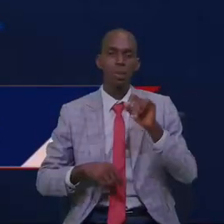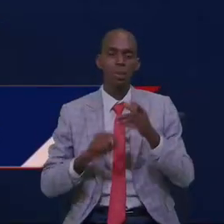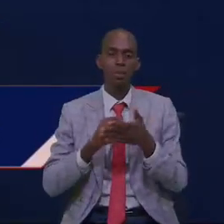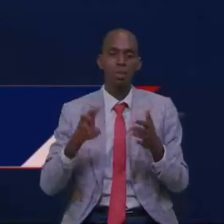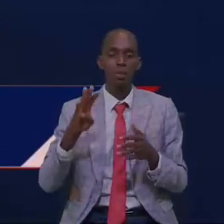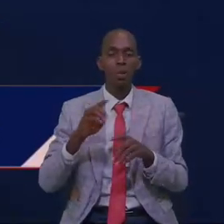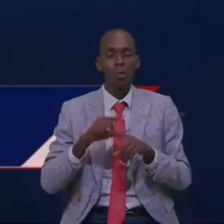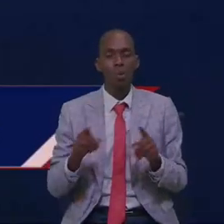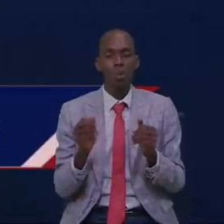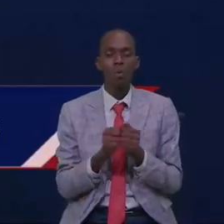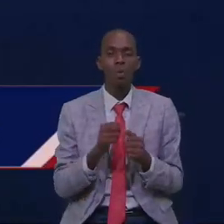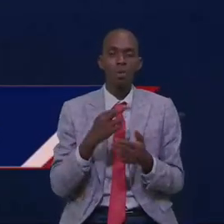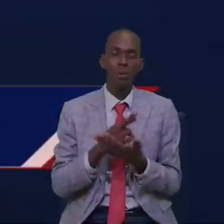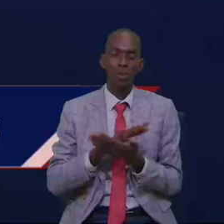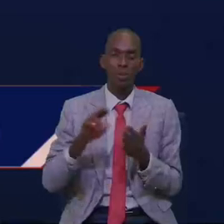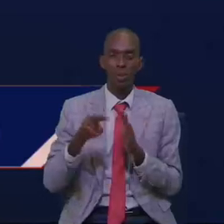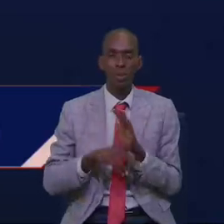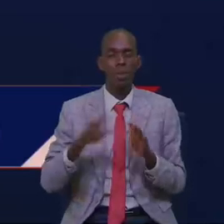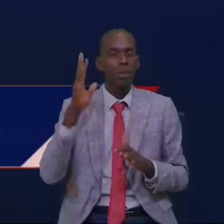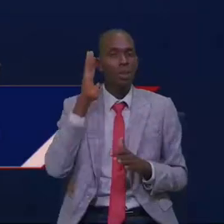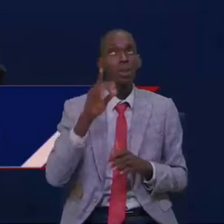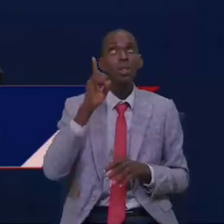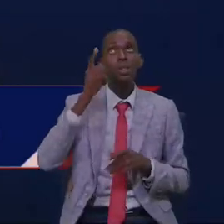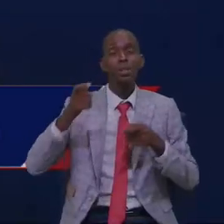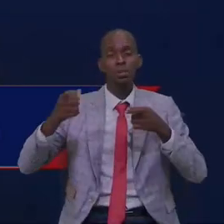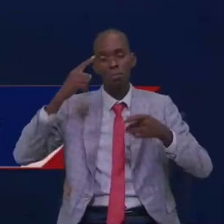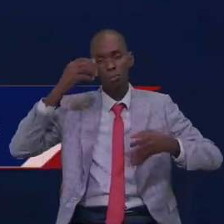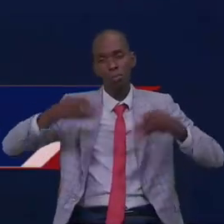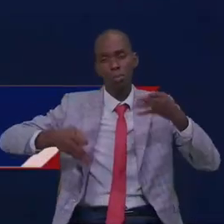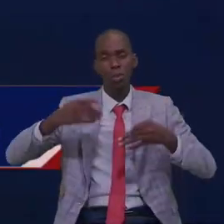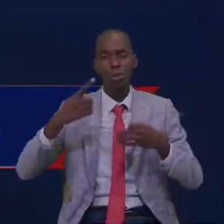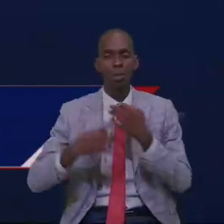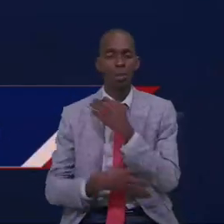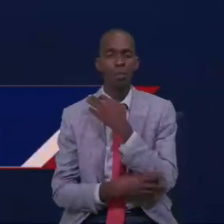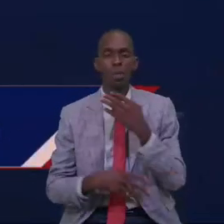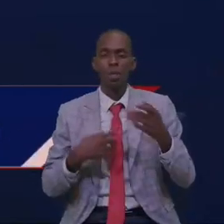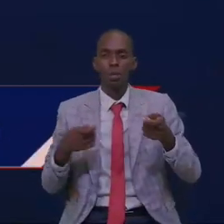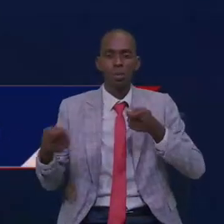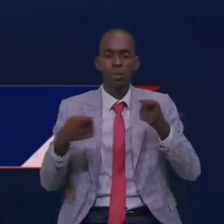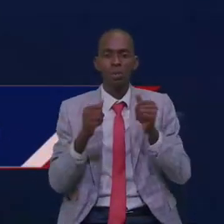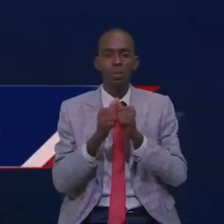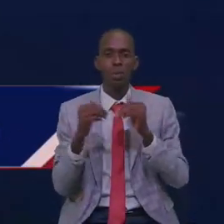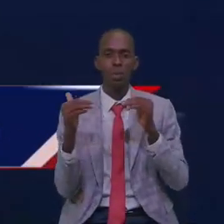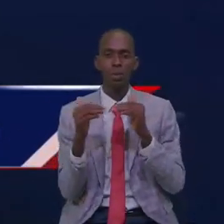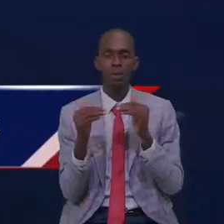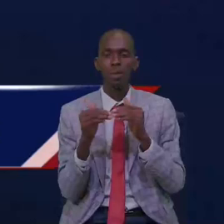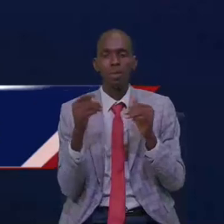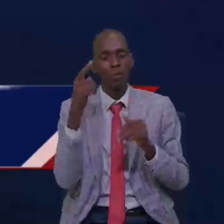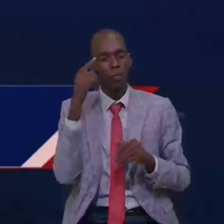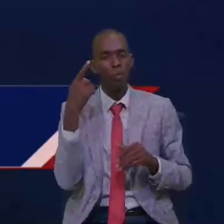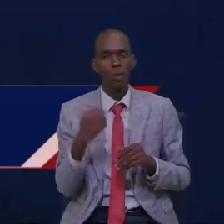4: mais il jugera les pauvres avec équité, et il prononcera avec droiture sur